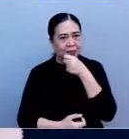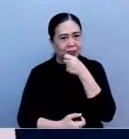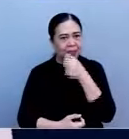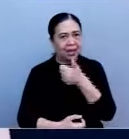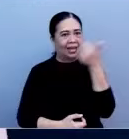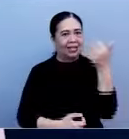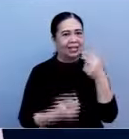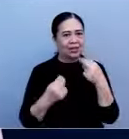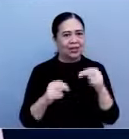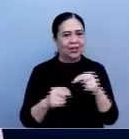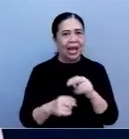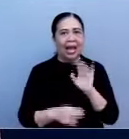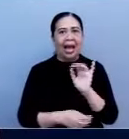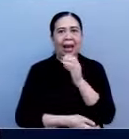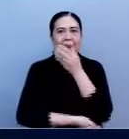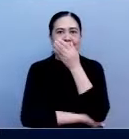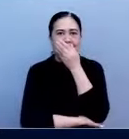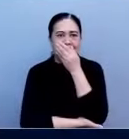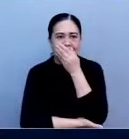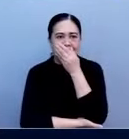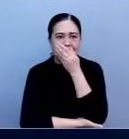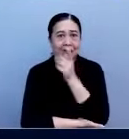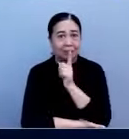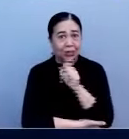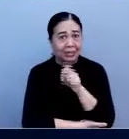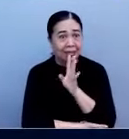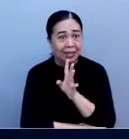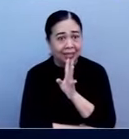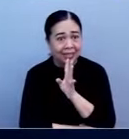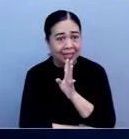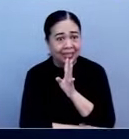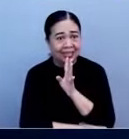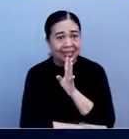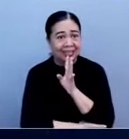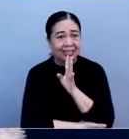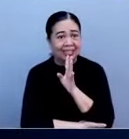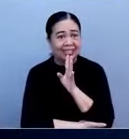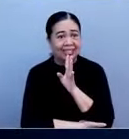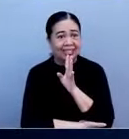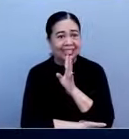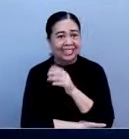station. Sino? Pwede mo sabihin? O ba ako? Bakit hindi?